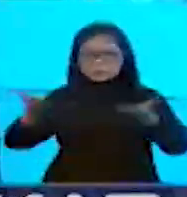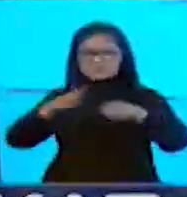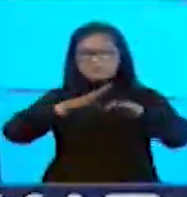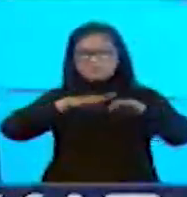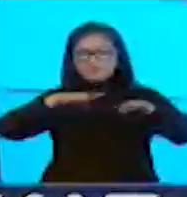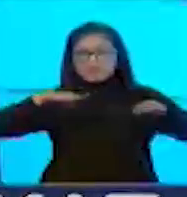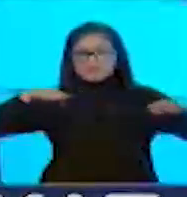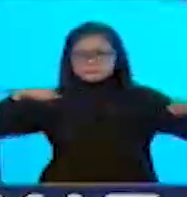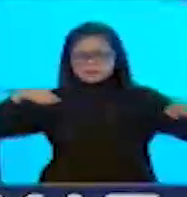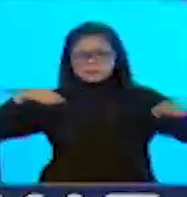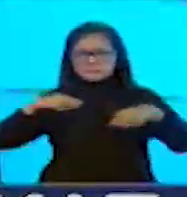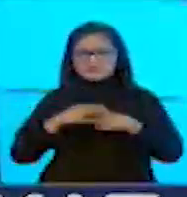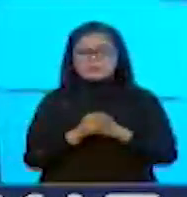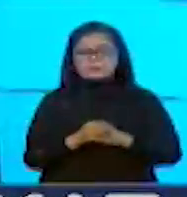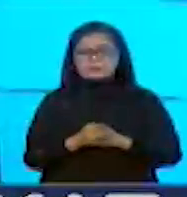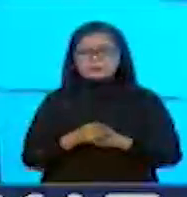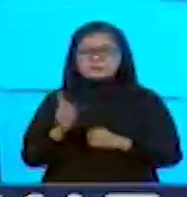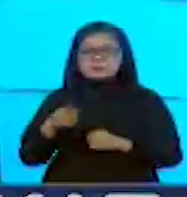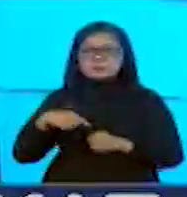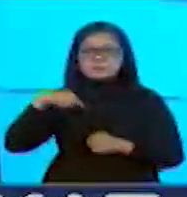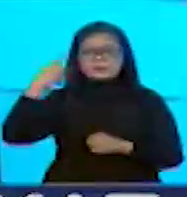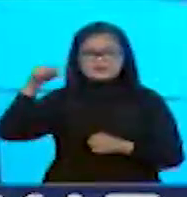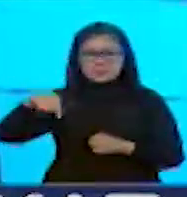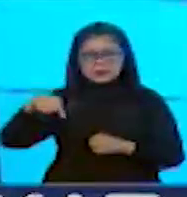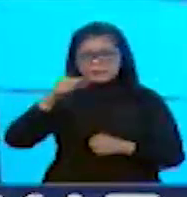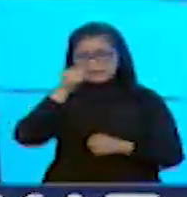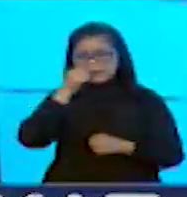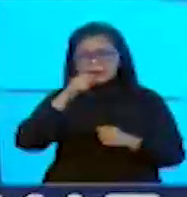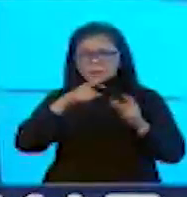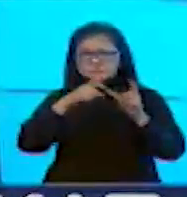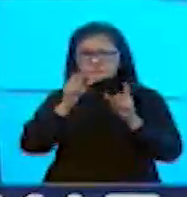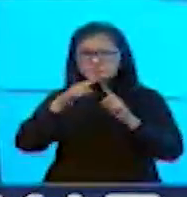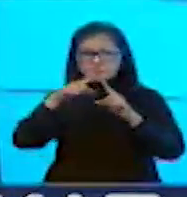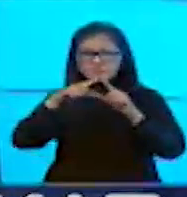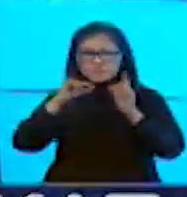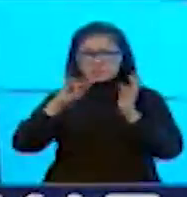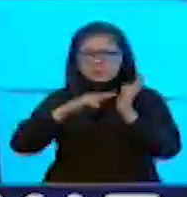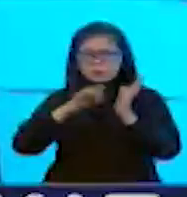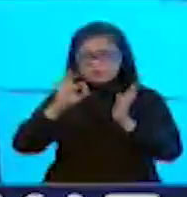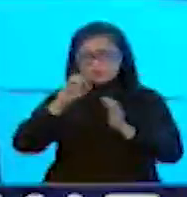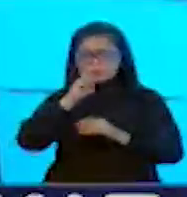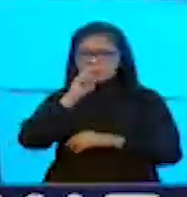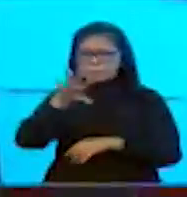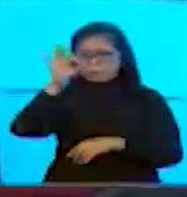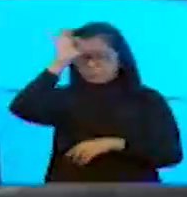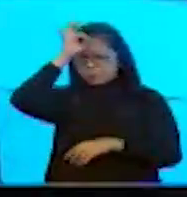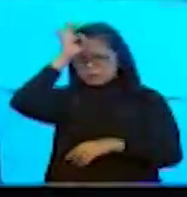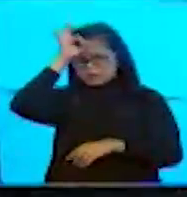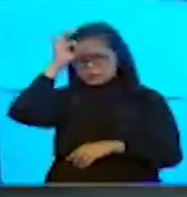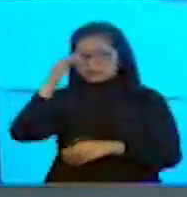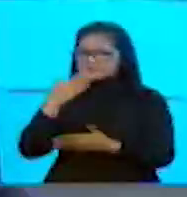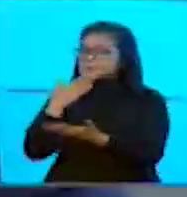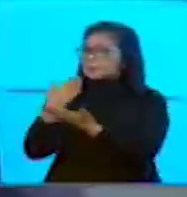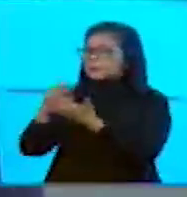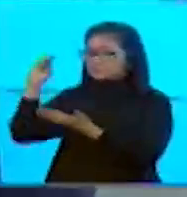Kini saya sudah bersama dengan Bapak Sutikno, perwira dari pos pengendali underpass Mampang Perapatan. Selamat pagi, Bapak. Ya, selamat pagi,